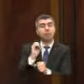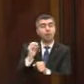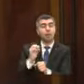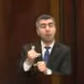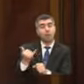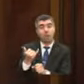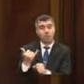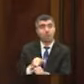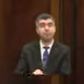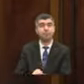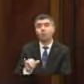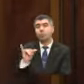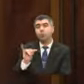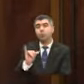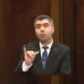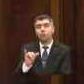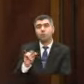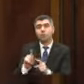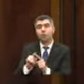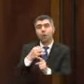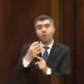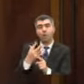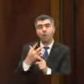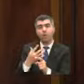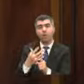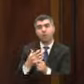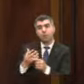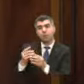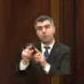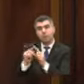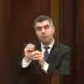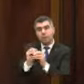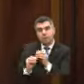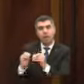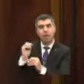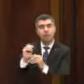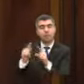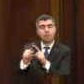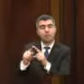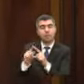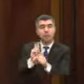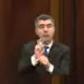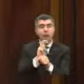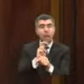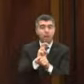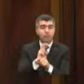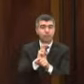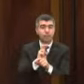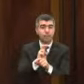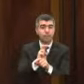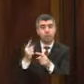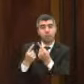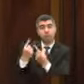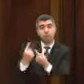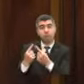الشق المتعلق بتخفيف من العجز الميزان التجاري المتراكم والذي يحدث اثرا